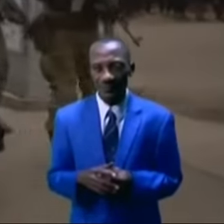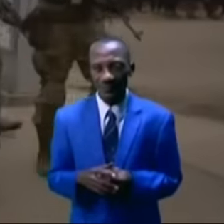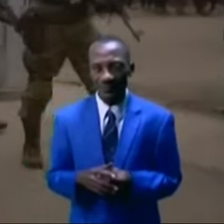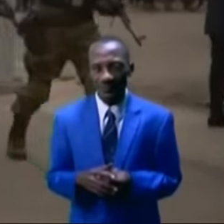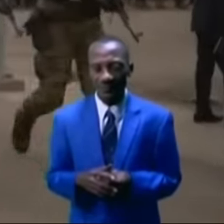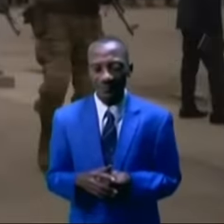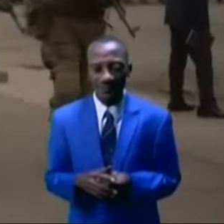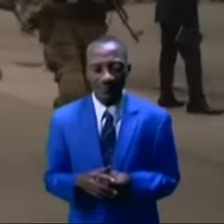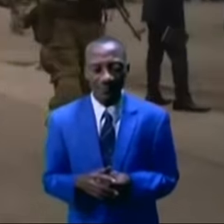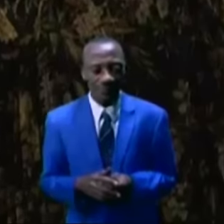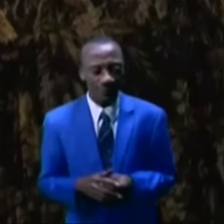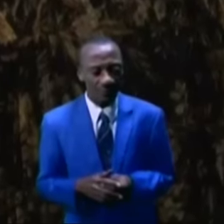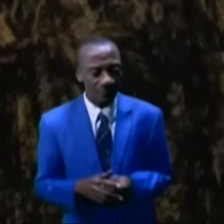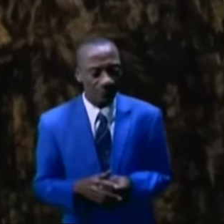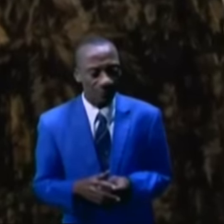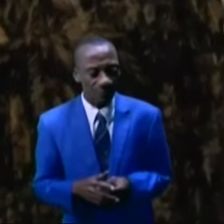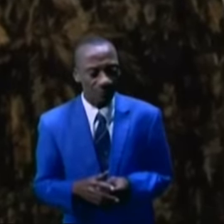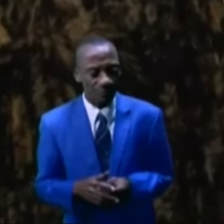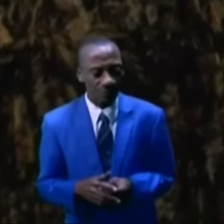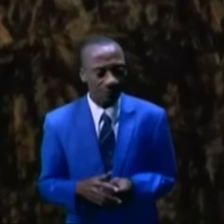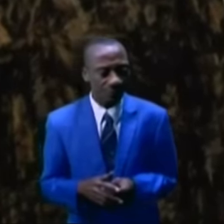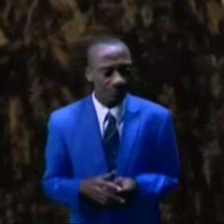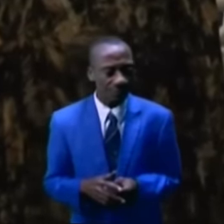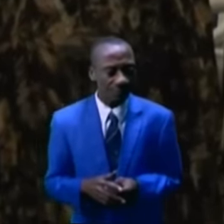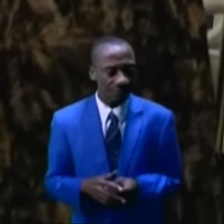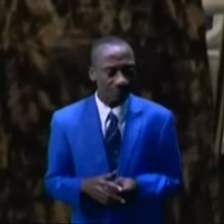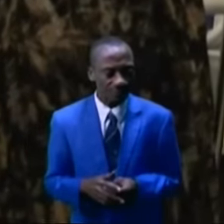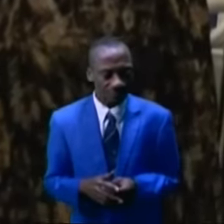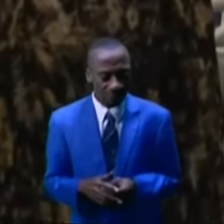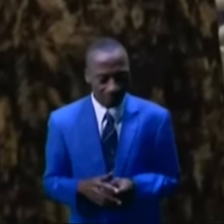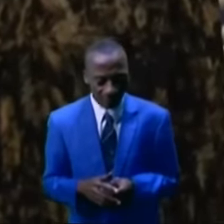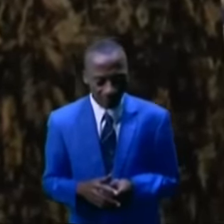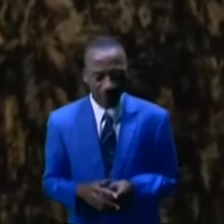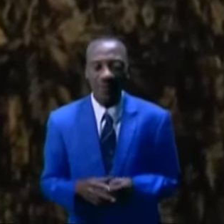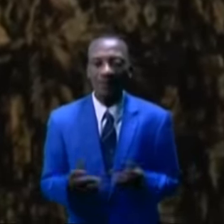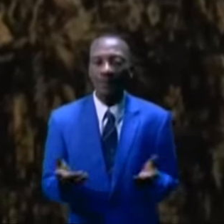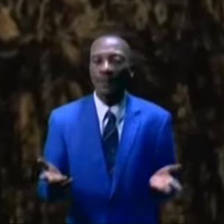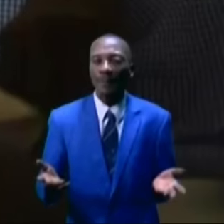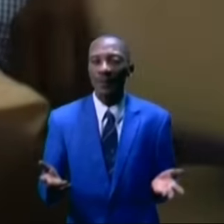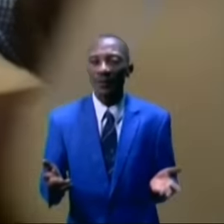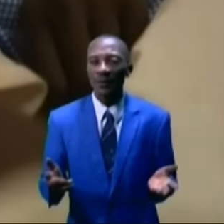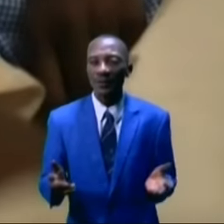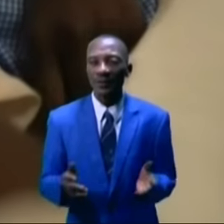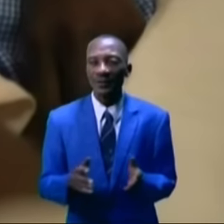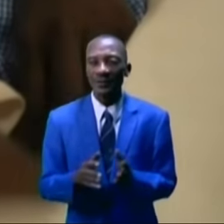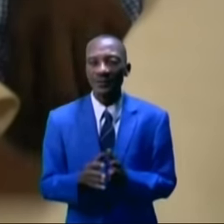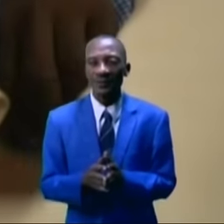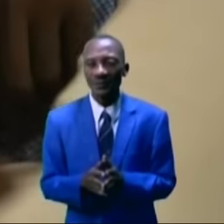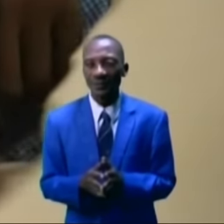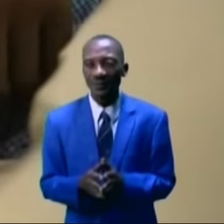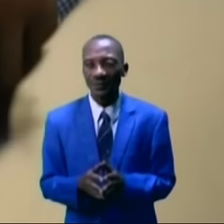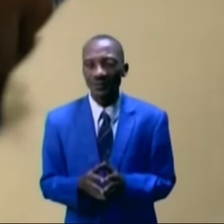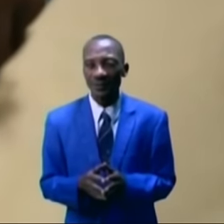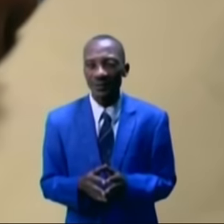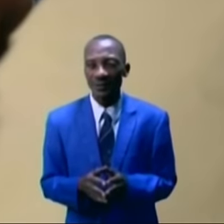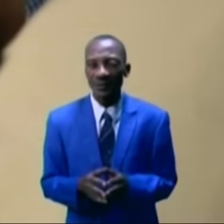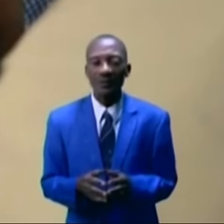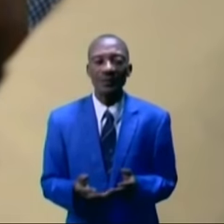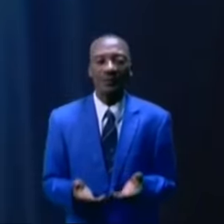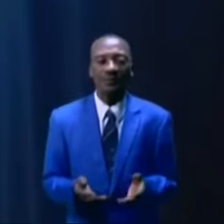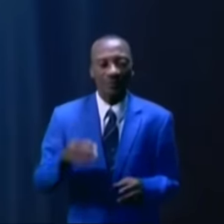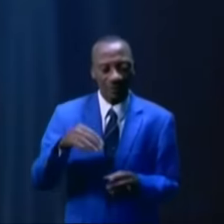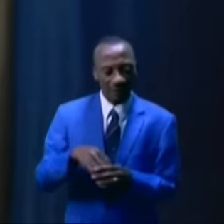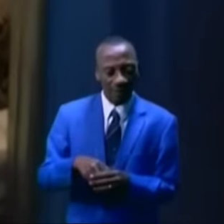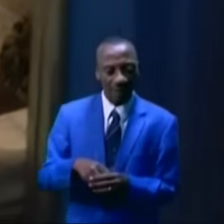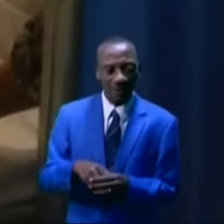Des moments qu'affectionne particulièrement Denise Nyakeru Tshisekedi. Ses enfants, drépanocytaires âgés pour la